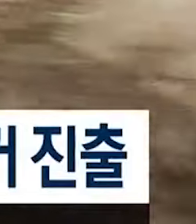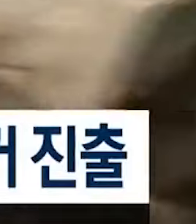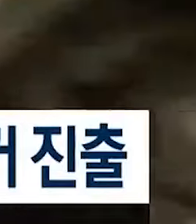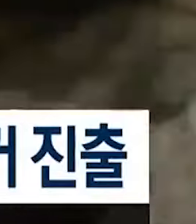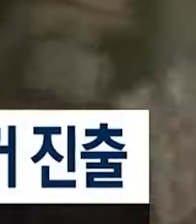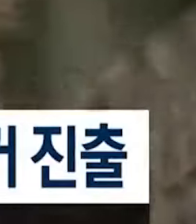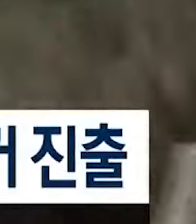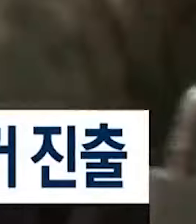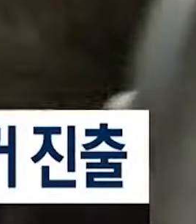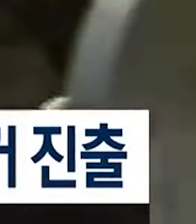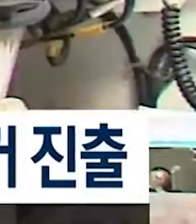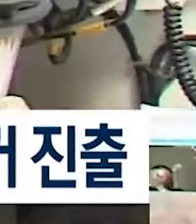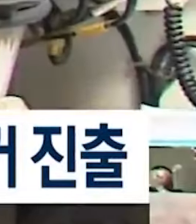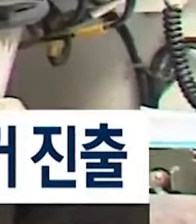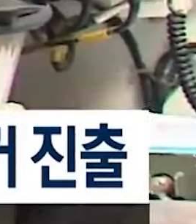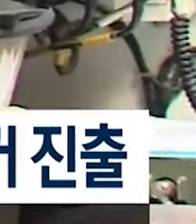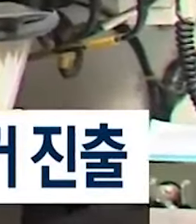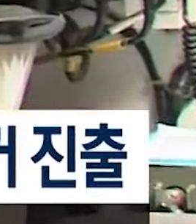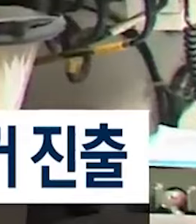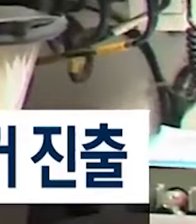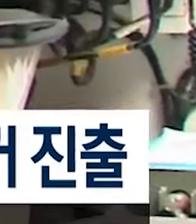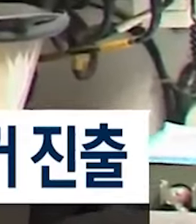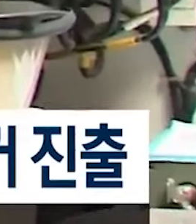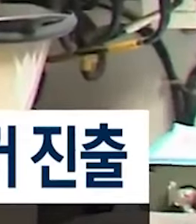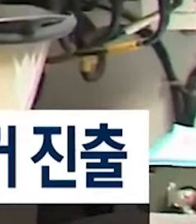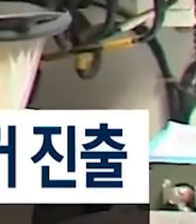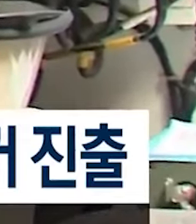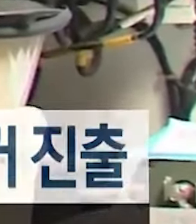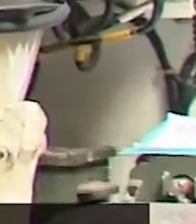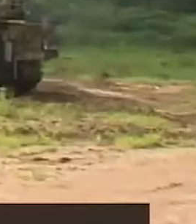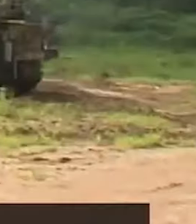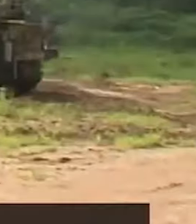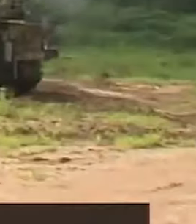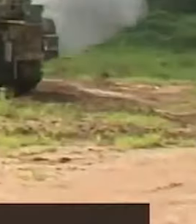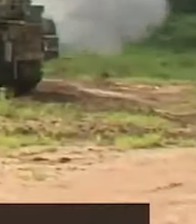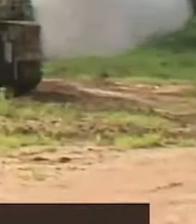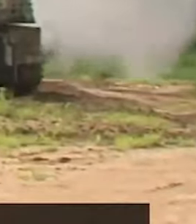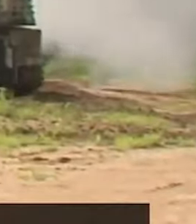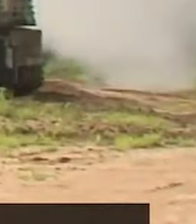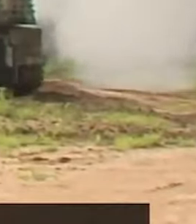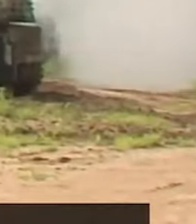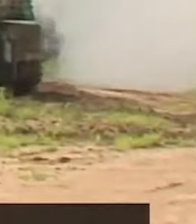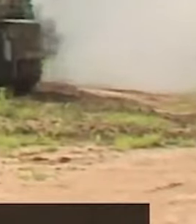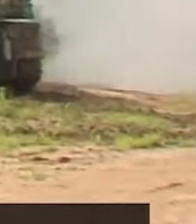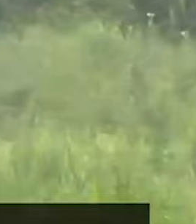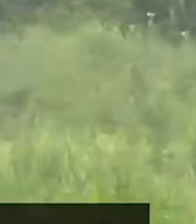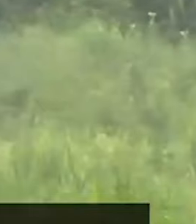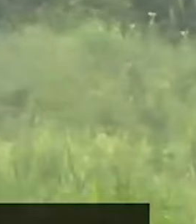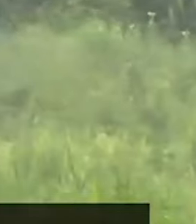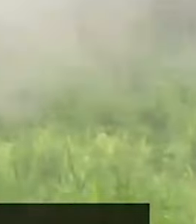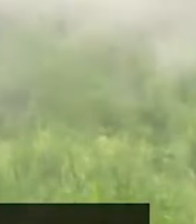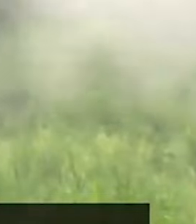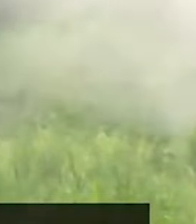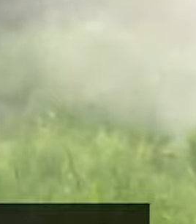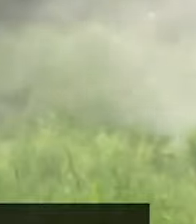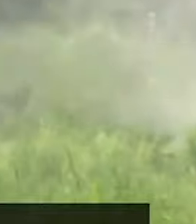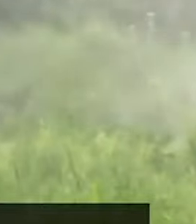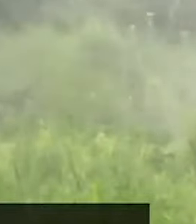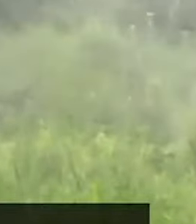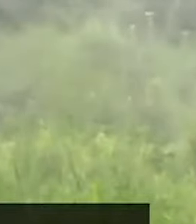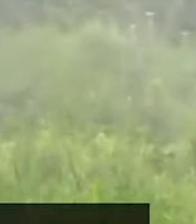전투기, 다련장 로켓, 루마니아와도 자주포 계약을 맺었습니다. 당연히 우크라이나도 한국산 무기를